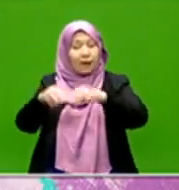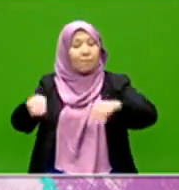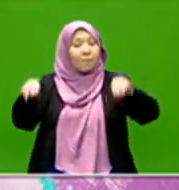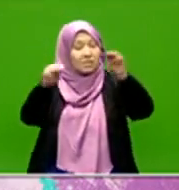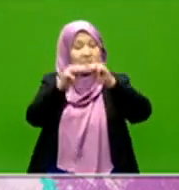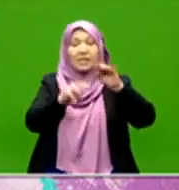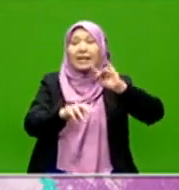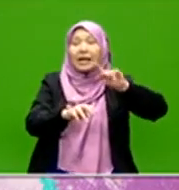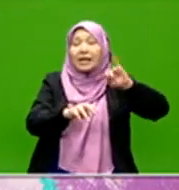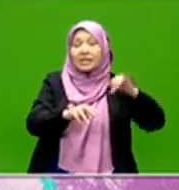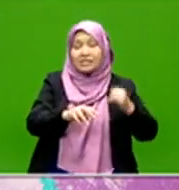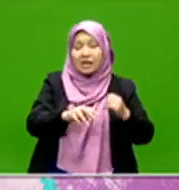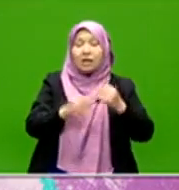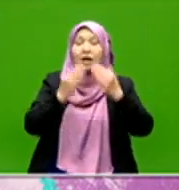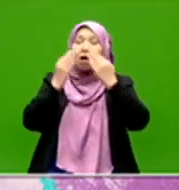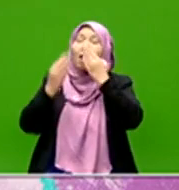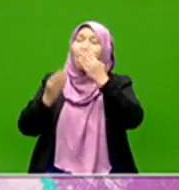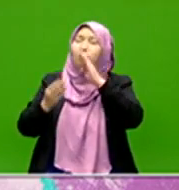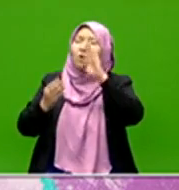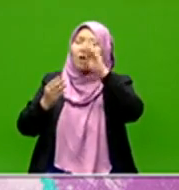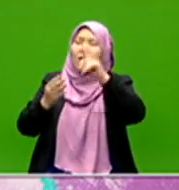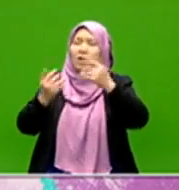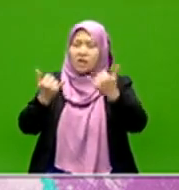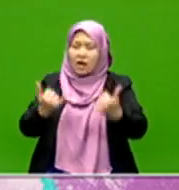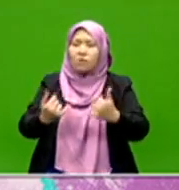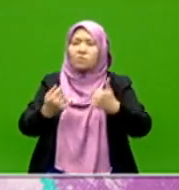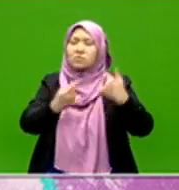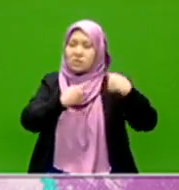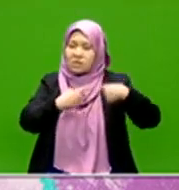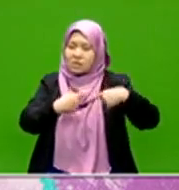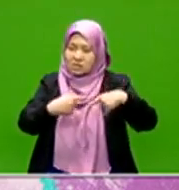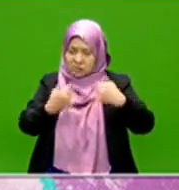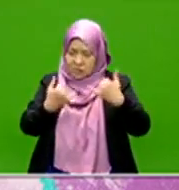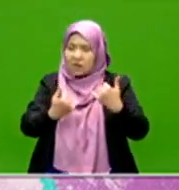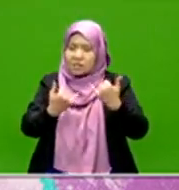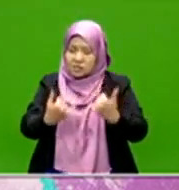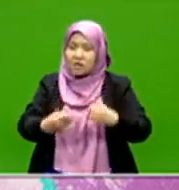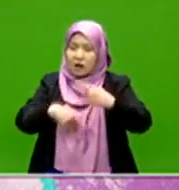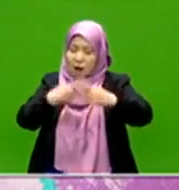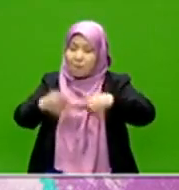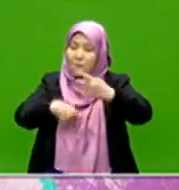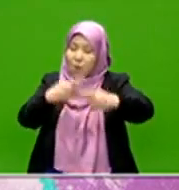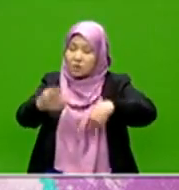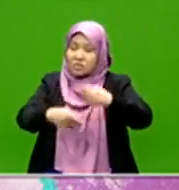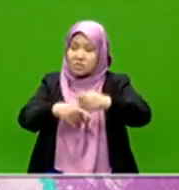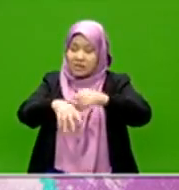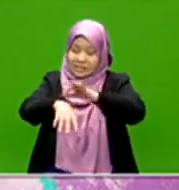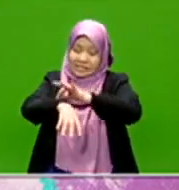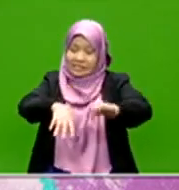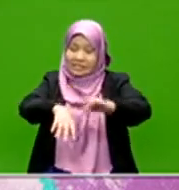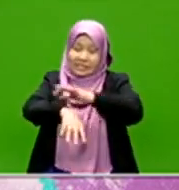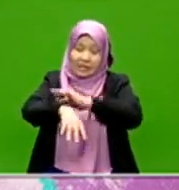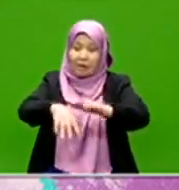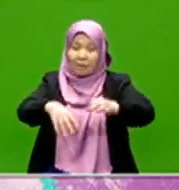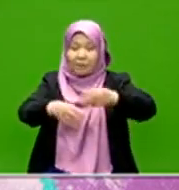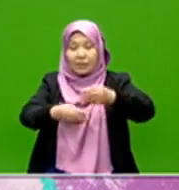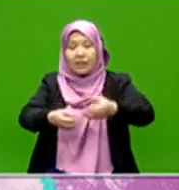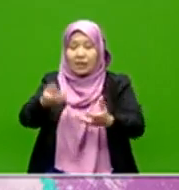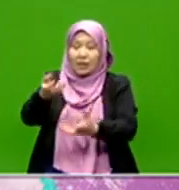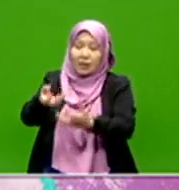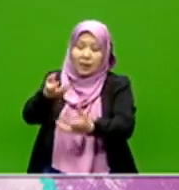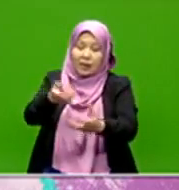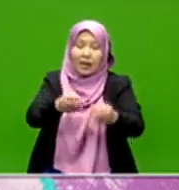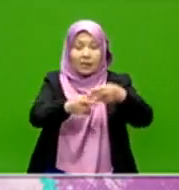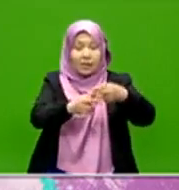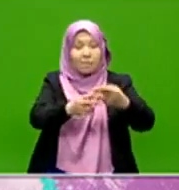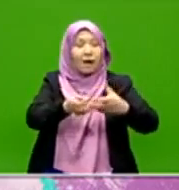Jaya. Alhamdulillah sekarang sedang proses melapah daging daripada tulang dan juga proses menimbang dan proses